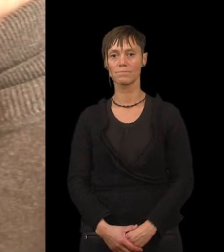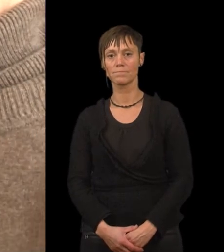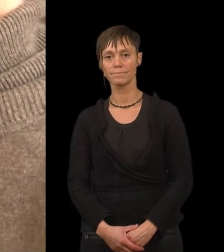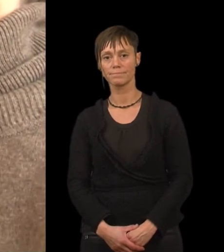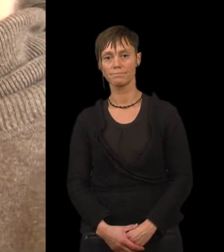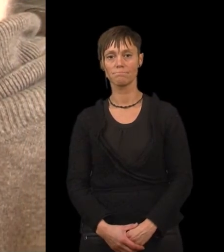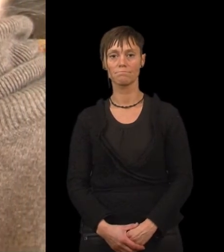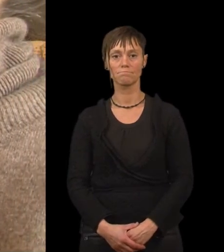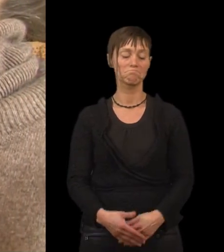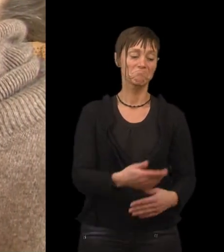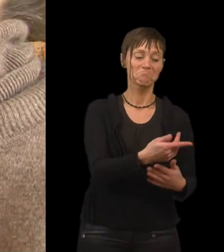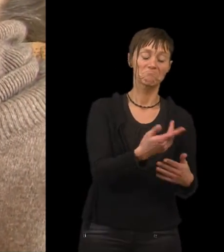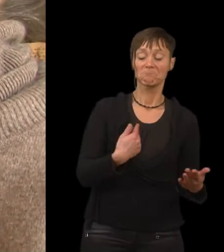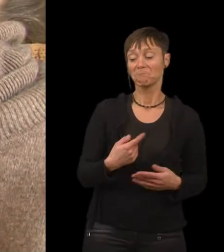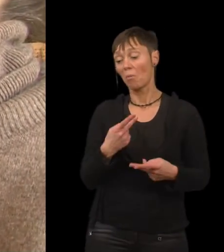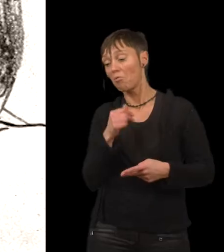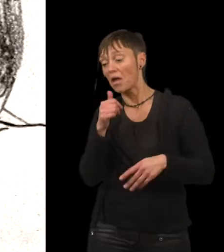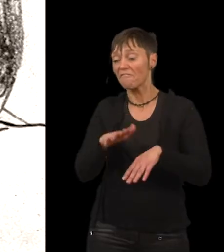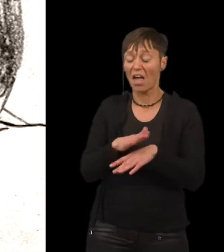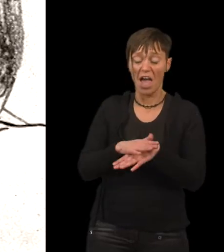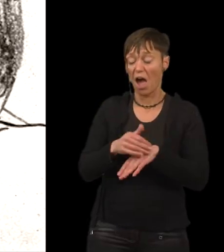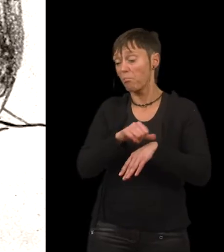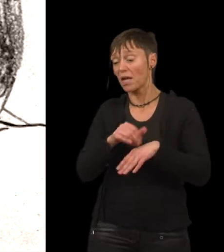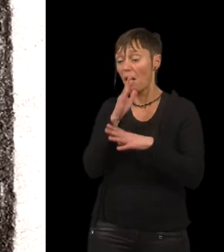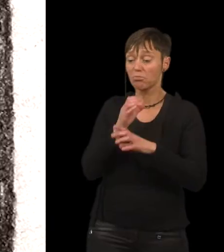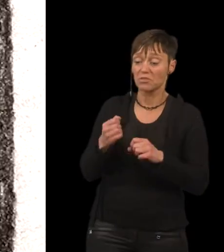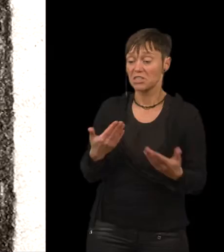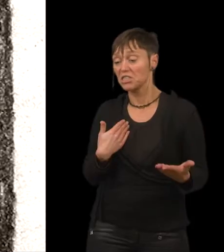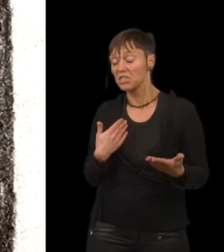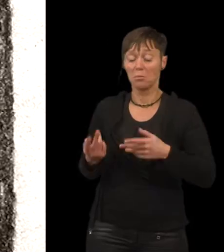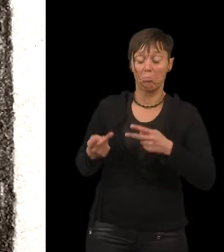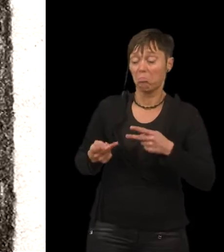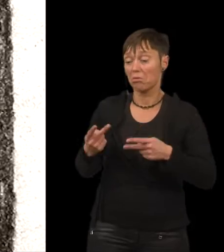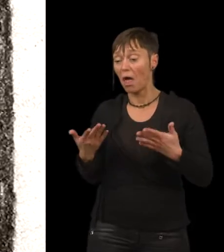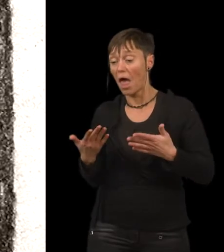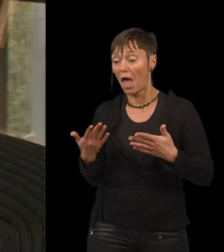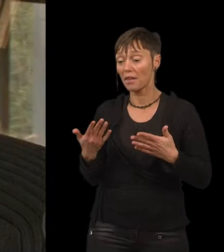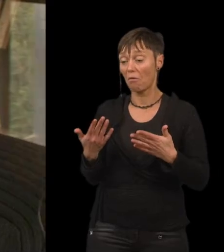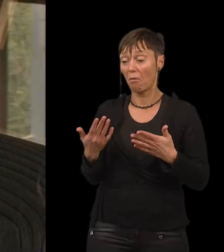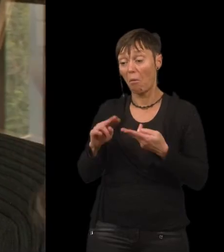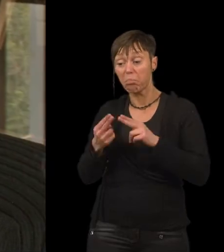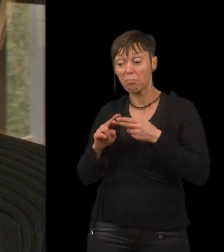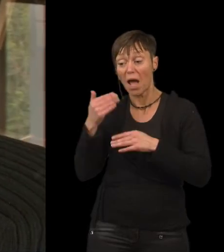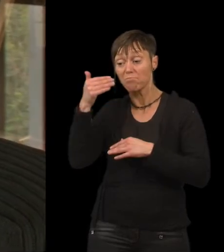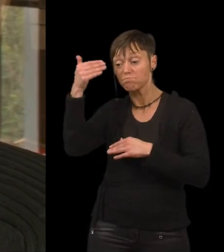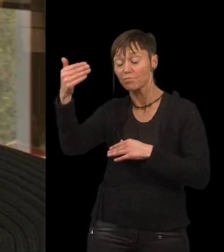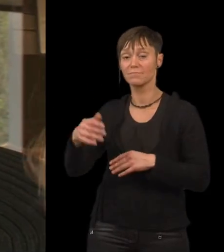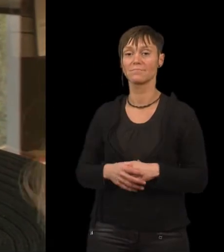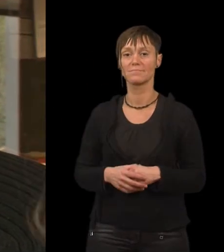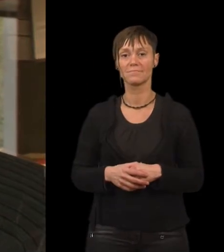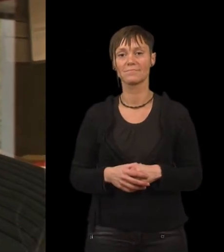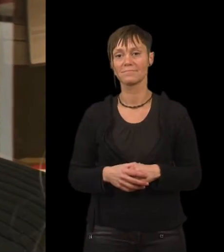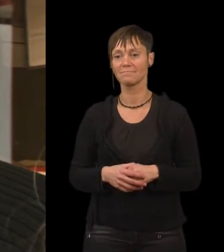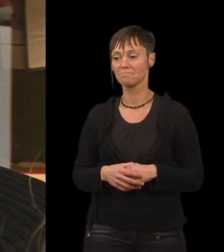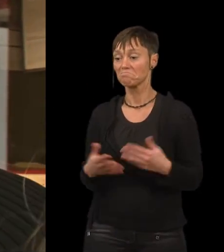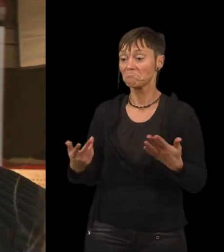rien faire, on ne peut pas opérer, c'est trop dangereux, la coquille va grandir. Vous allez peut-être avoir des effets secondaires. Et puis après, c'est au revoir, par